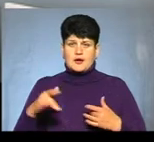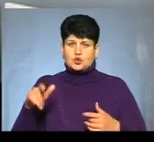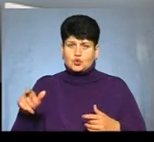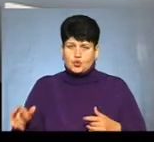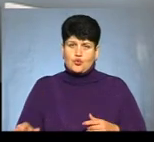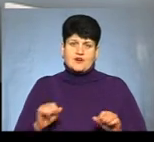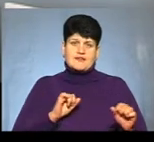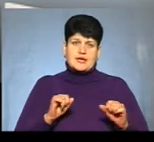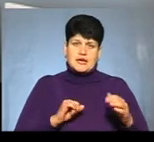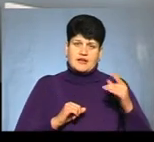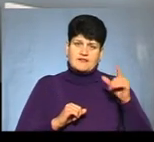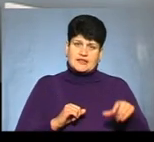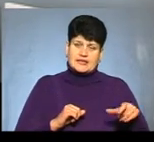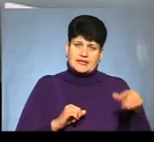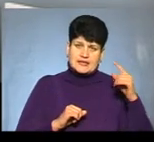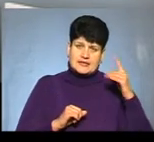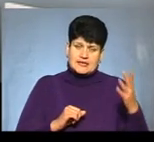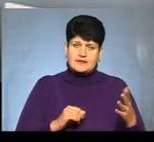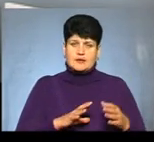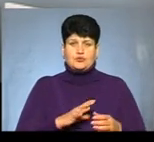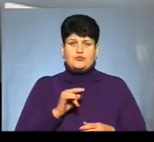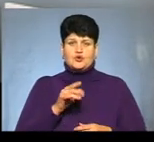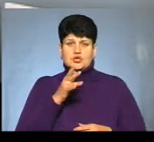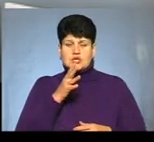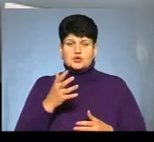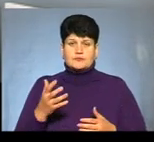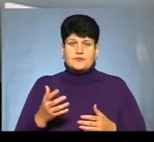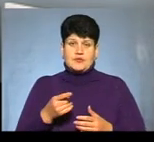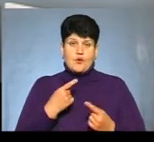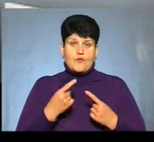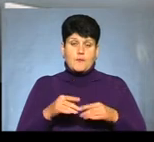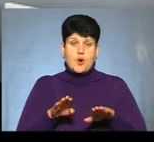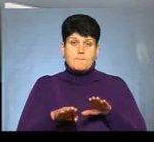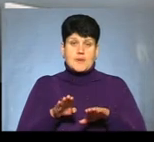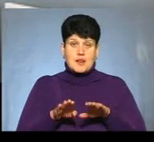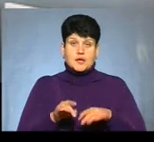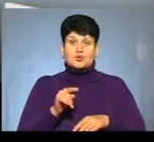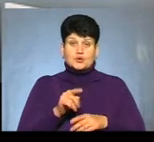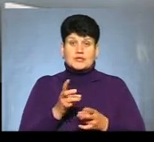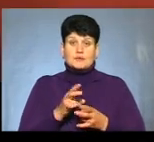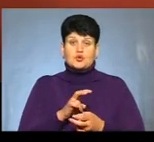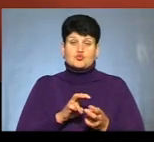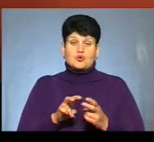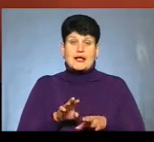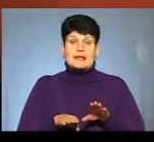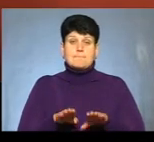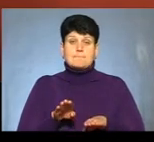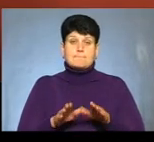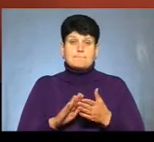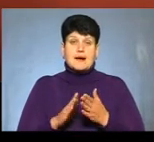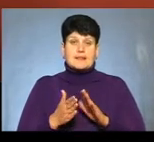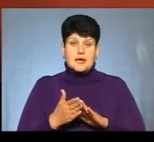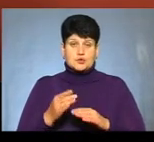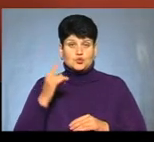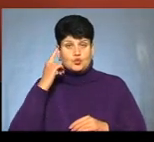акторів, і думки керівників, які були на той час, щоб знайшли, вона говорить про баланс. От тоді треба було шукати